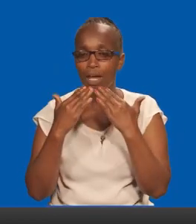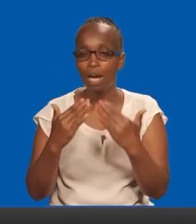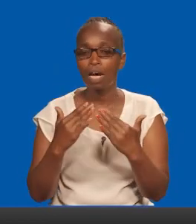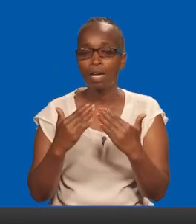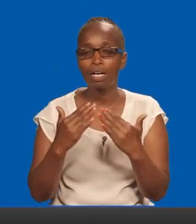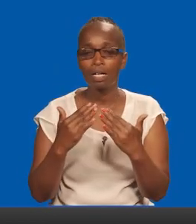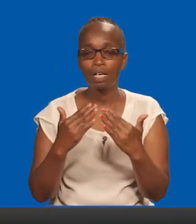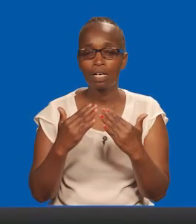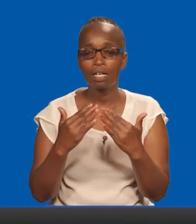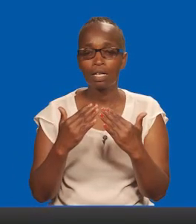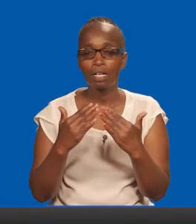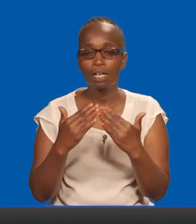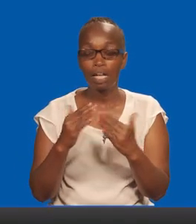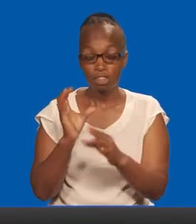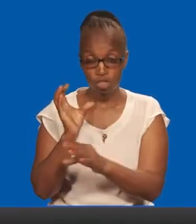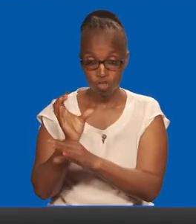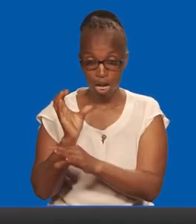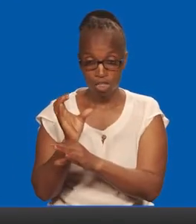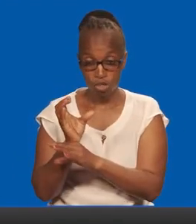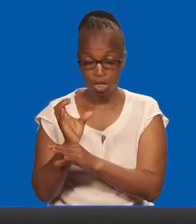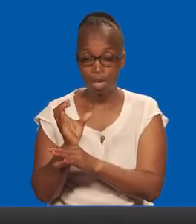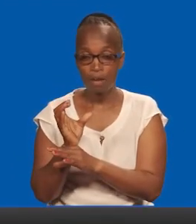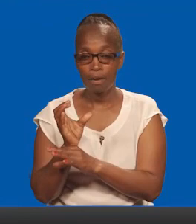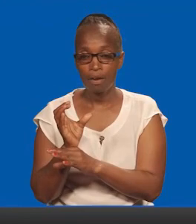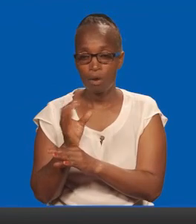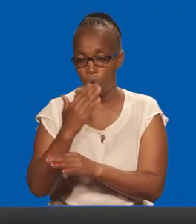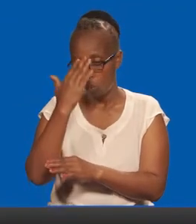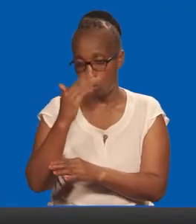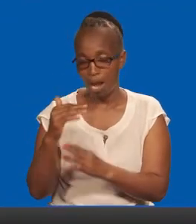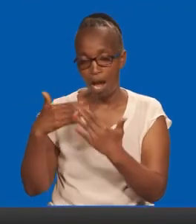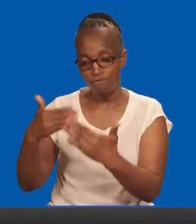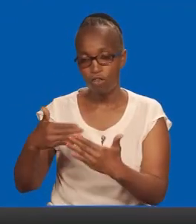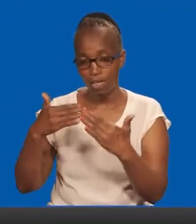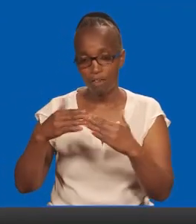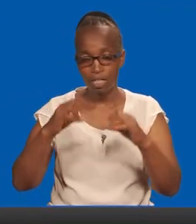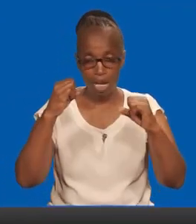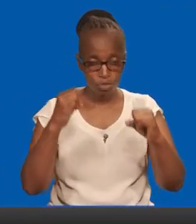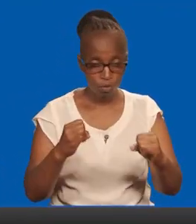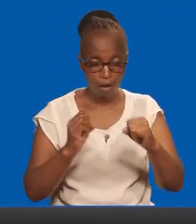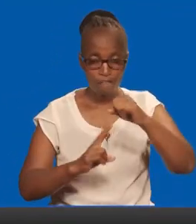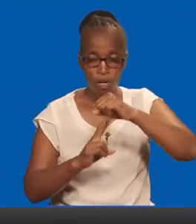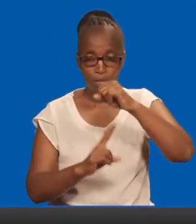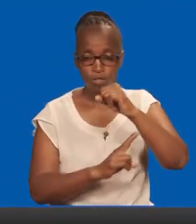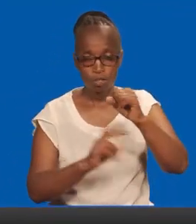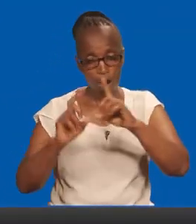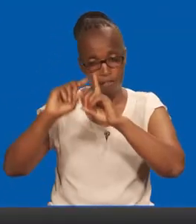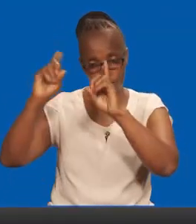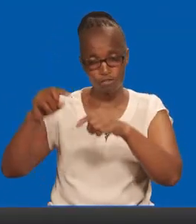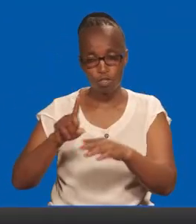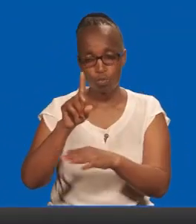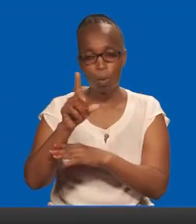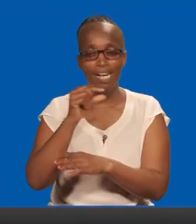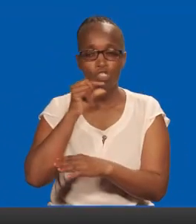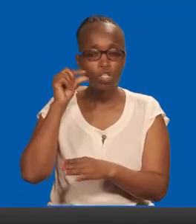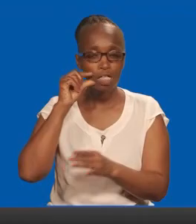la kikatoliki la Afrika na Pia Kenya kwa ujumla kwa kutoa msimamo dhabiti wa kukataa mapenzi ya jinsia Moja